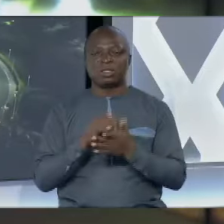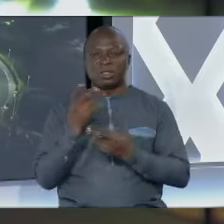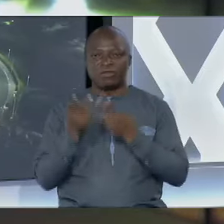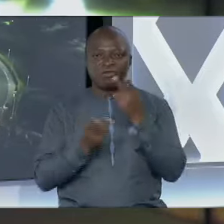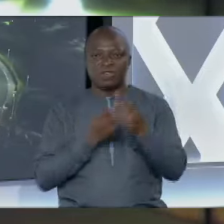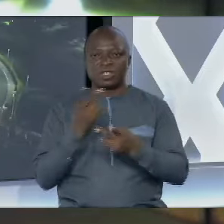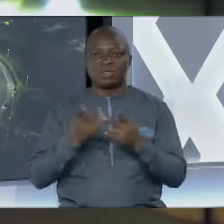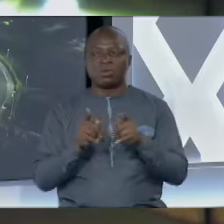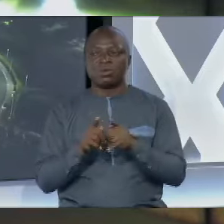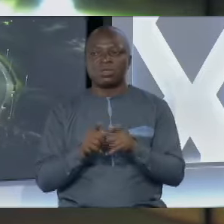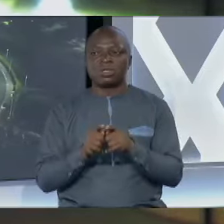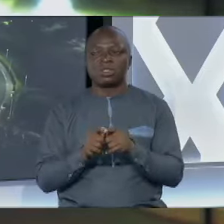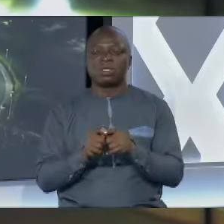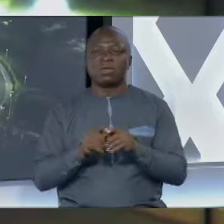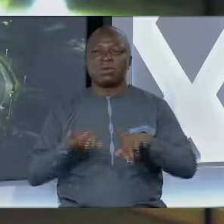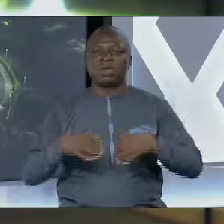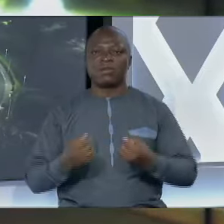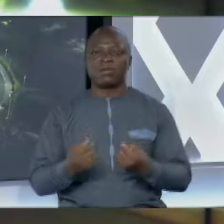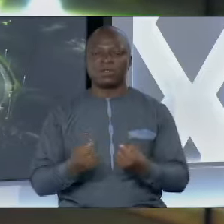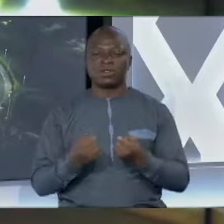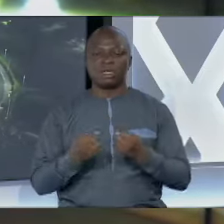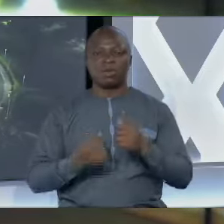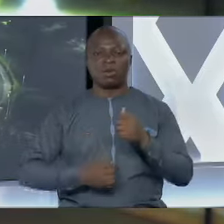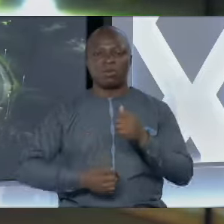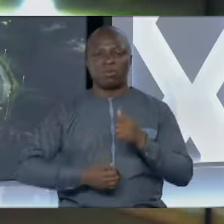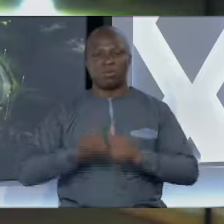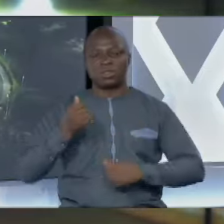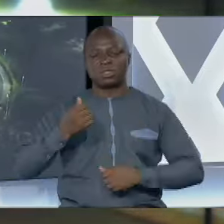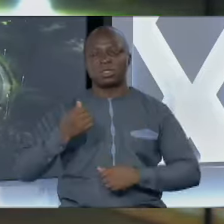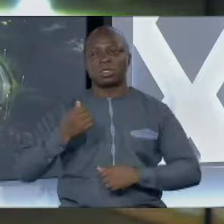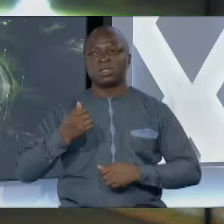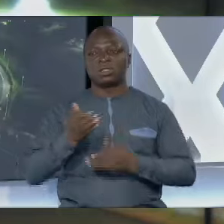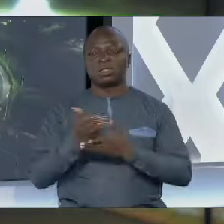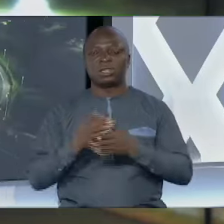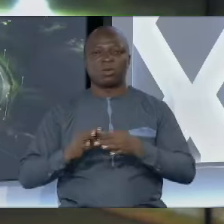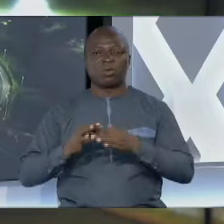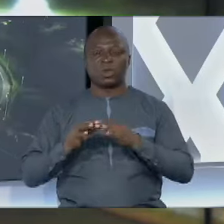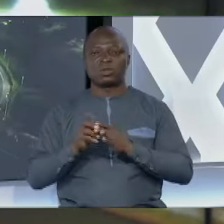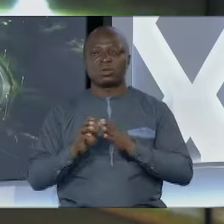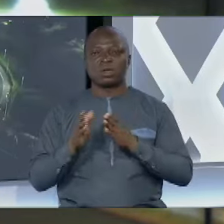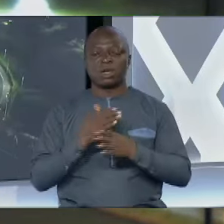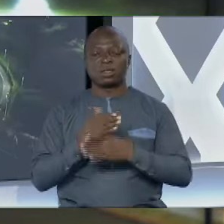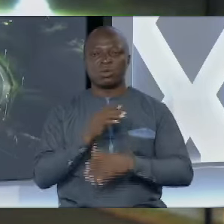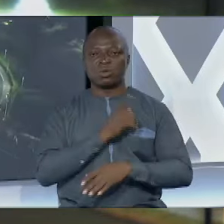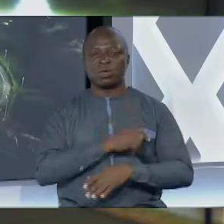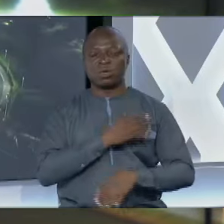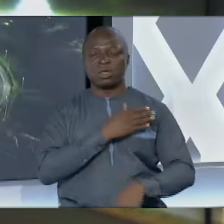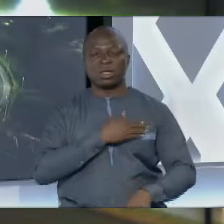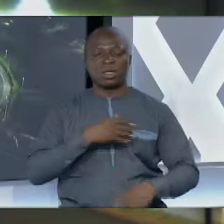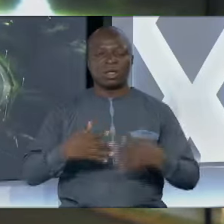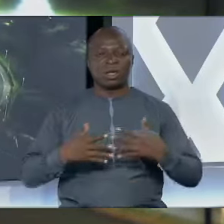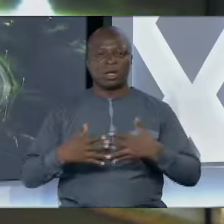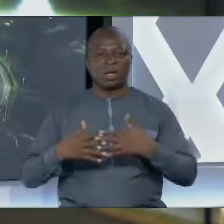va sans nul doute renforcer encore plus davantage la coopération entre le Togo et les